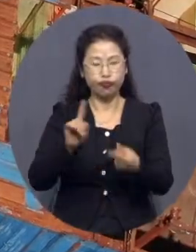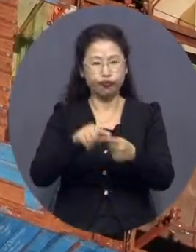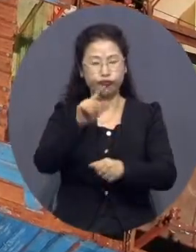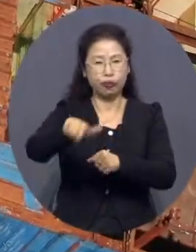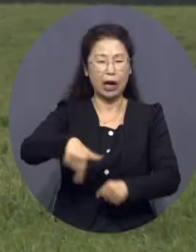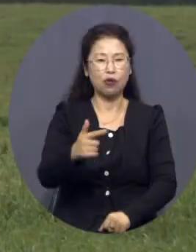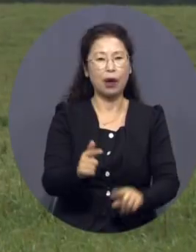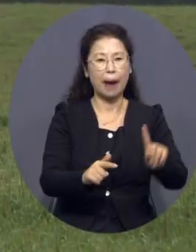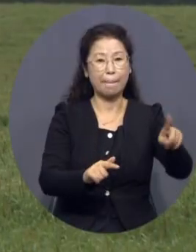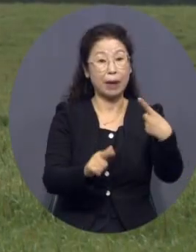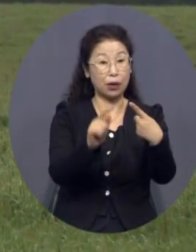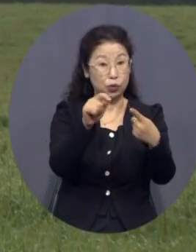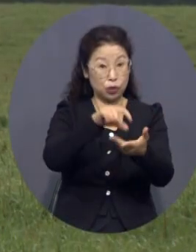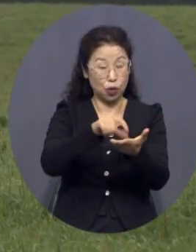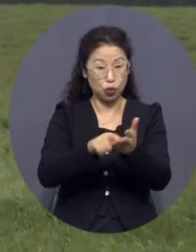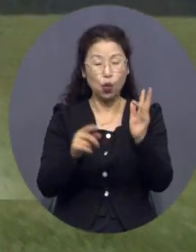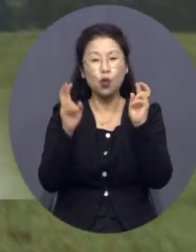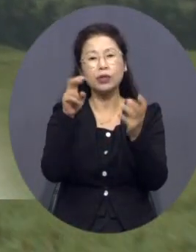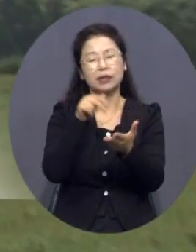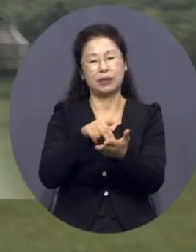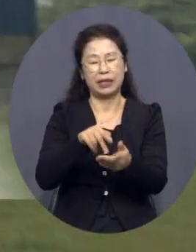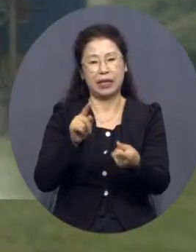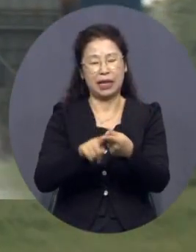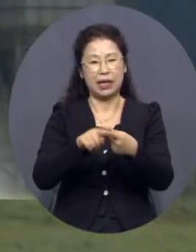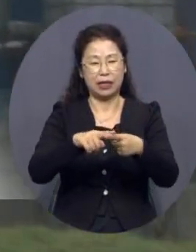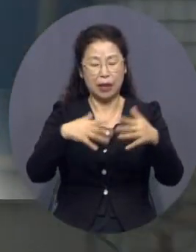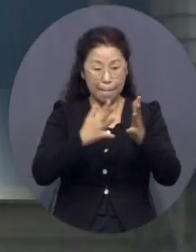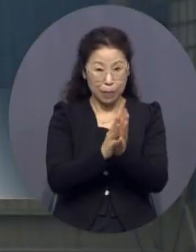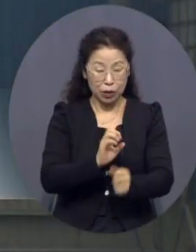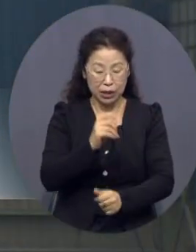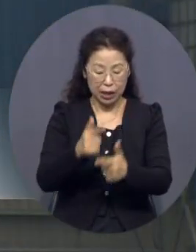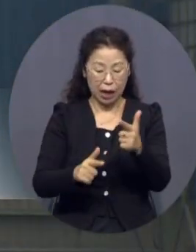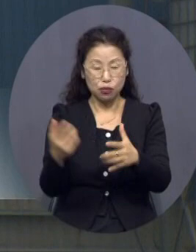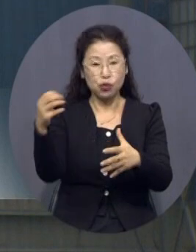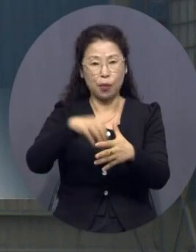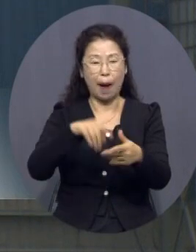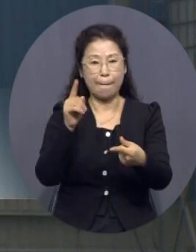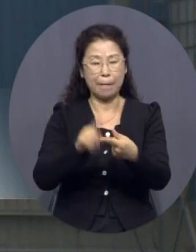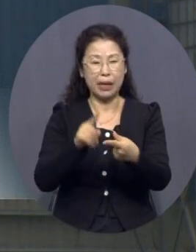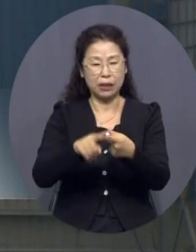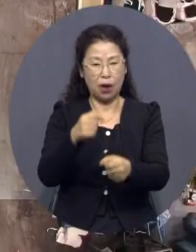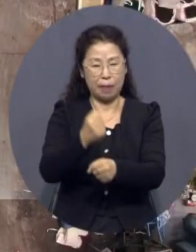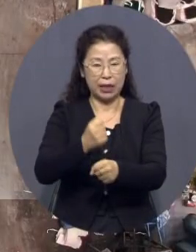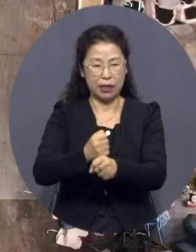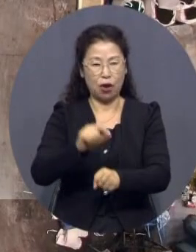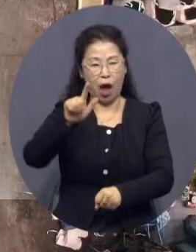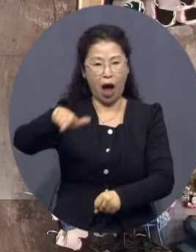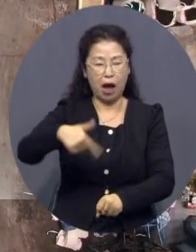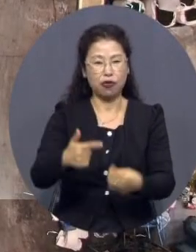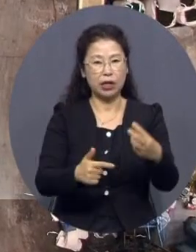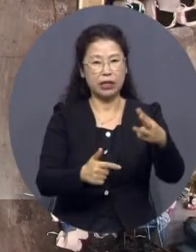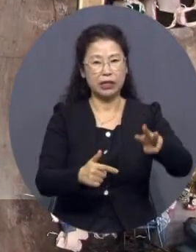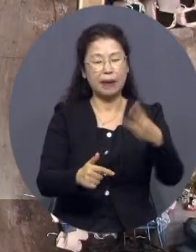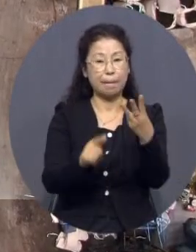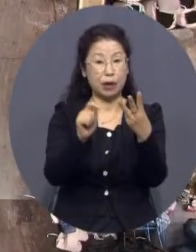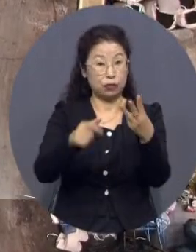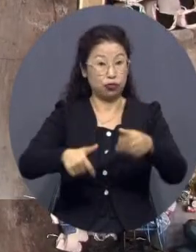하루에 100톤. 업체 측은 폐목재 등을 추가해 건조량을 하루에 300톤으로